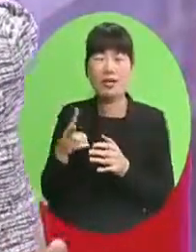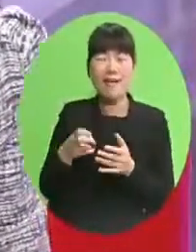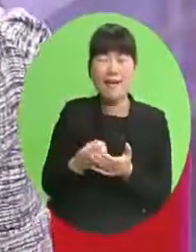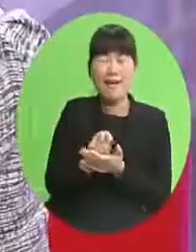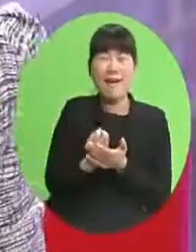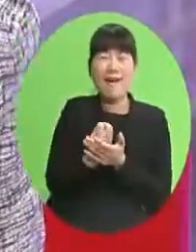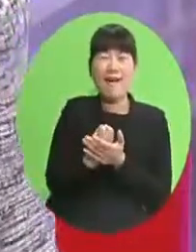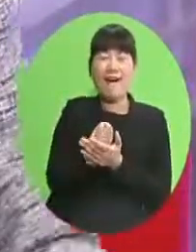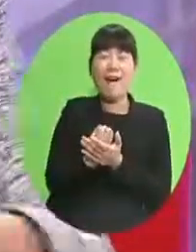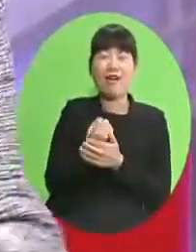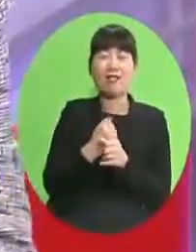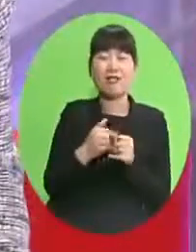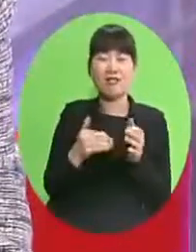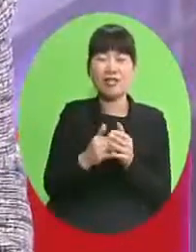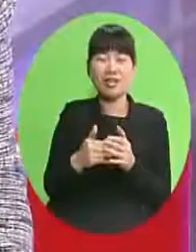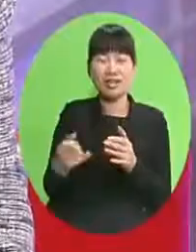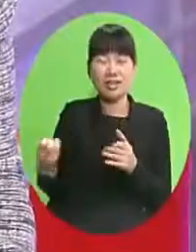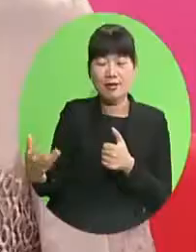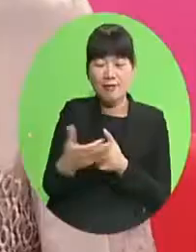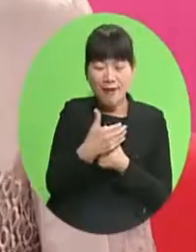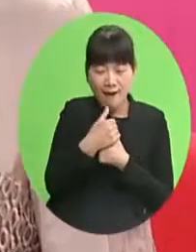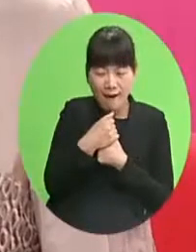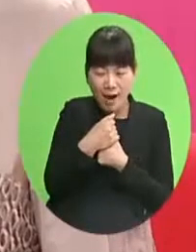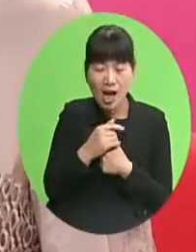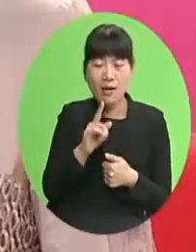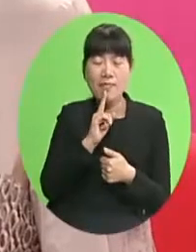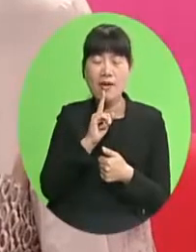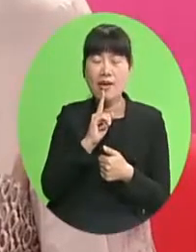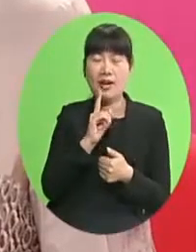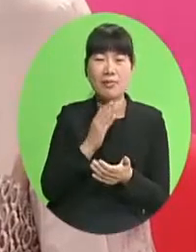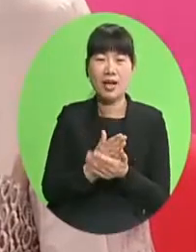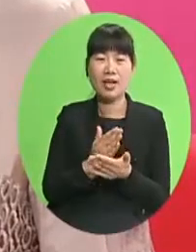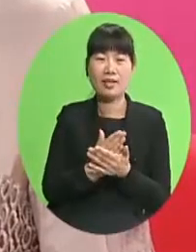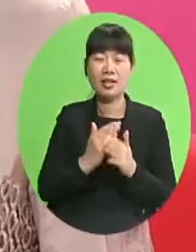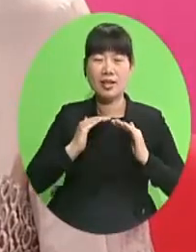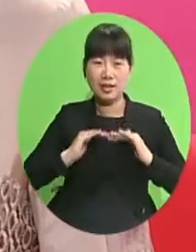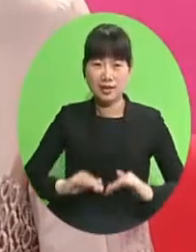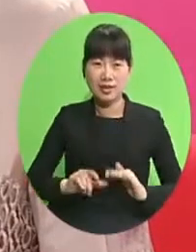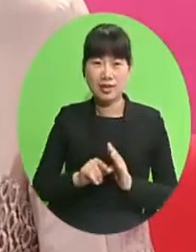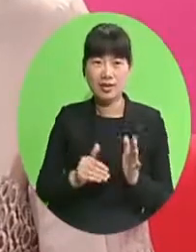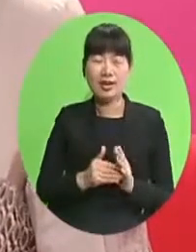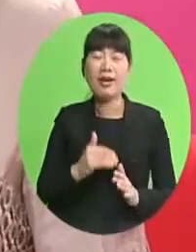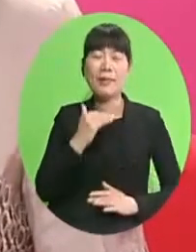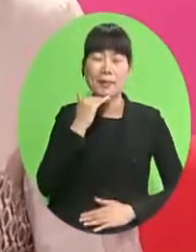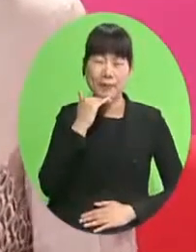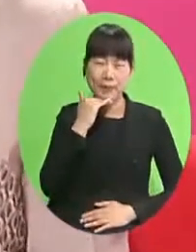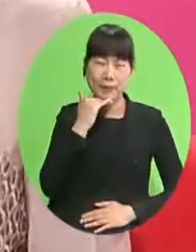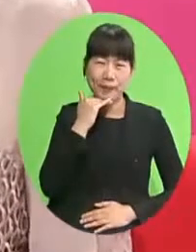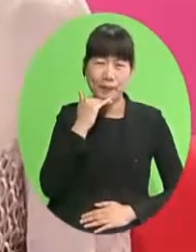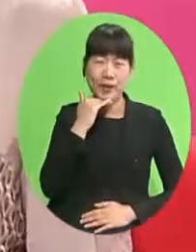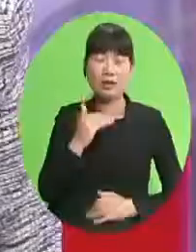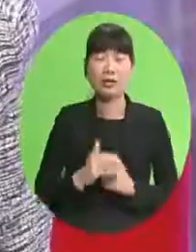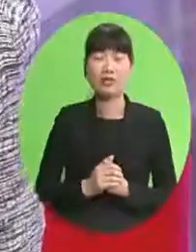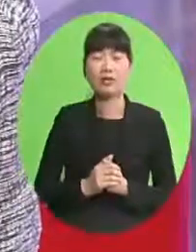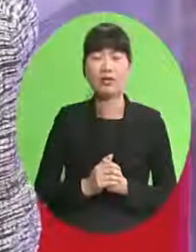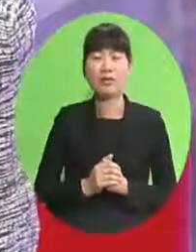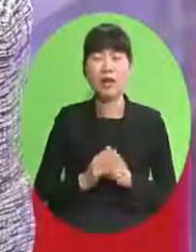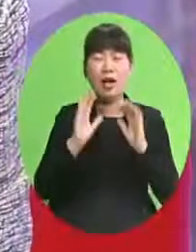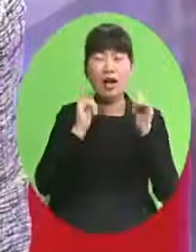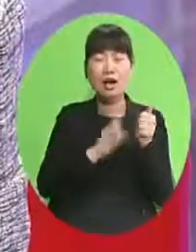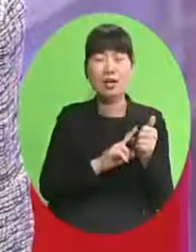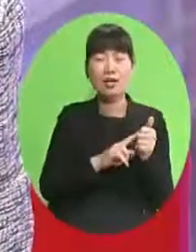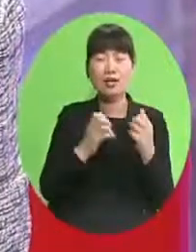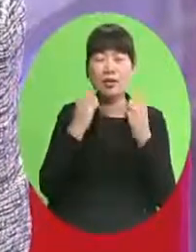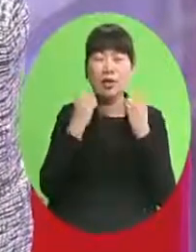꿈틀대요. 속상해서. 네. 다시 꼭 잡아주고 말 많이 하지 마시고 진정될 때까지 기다려주는 거예요. 네. 그럼 이제 아이들은